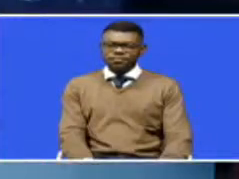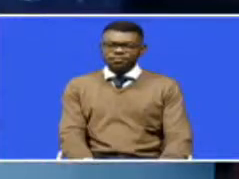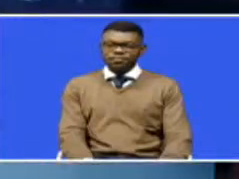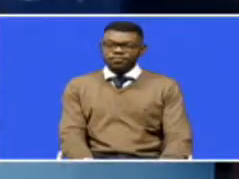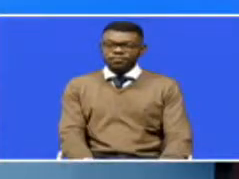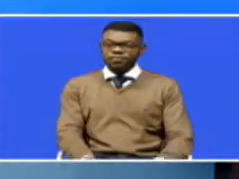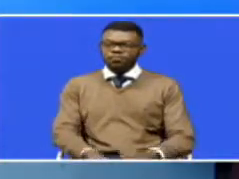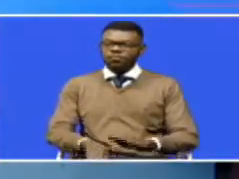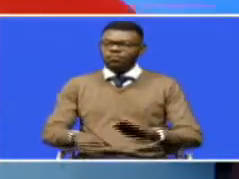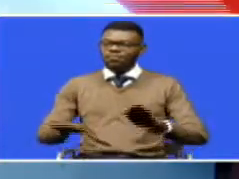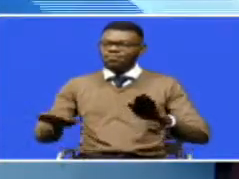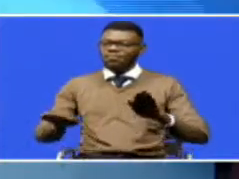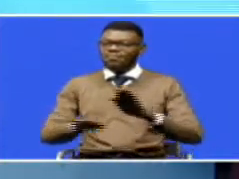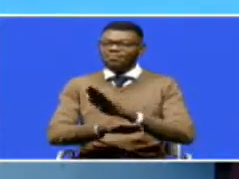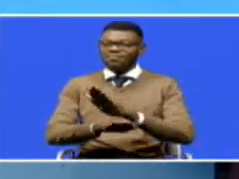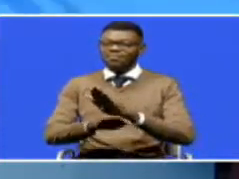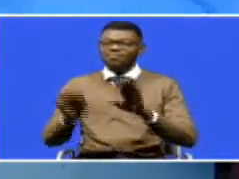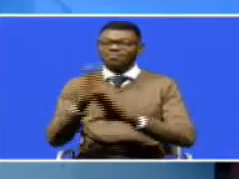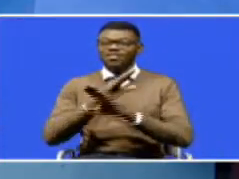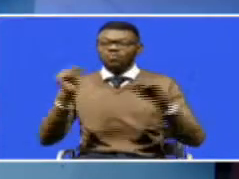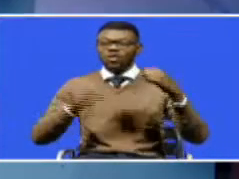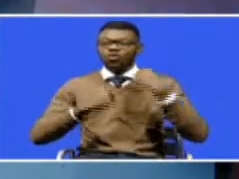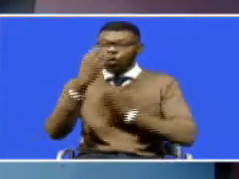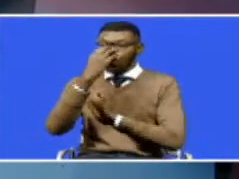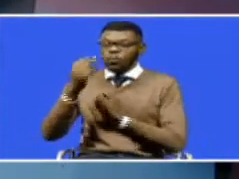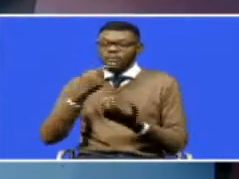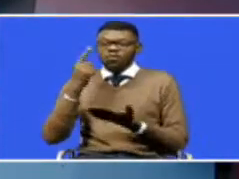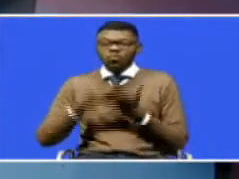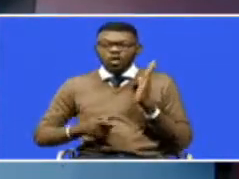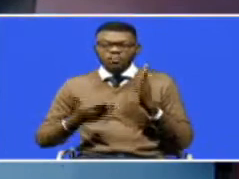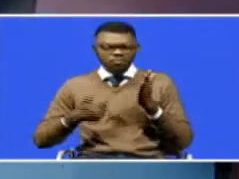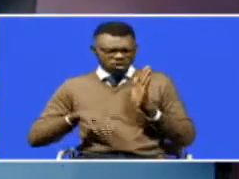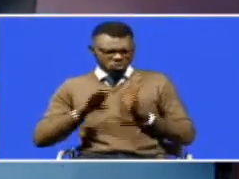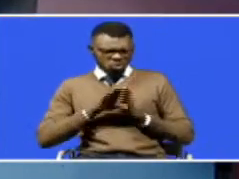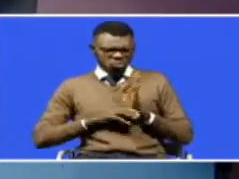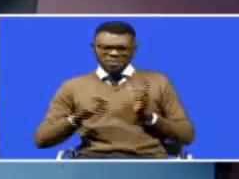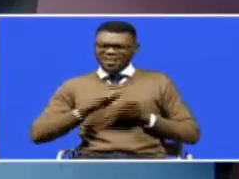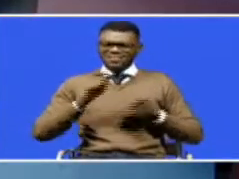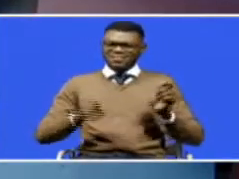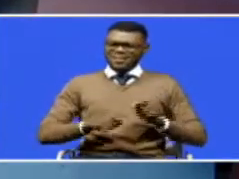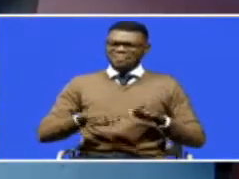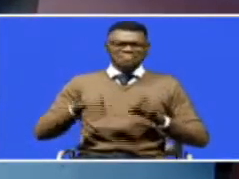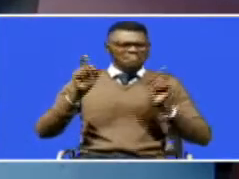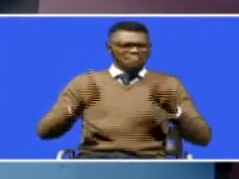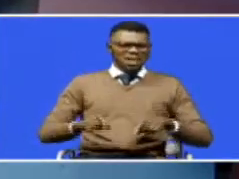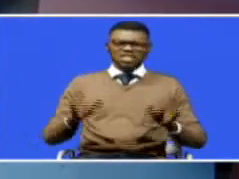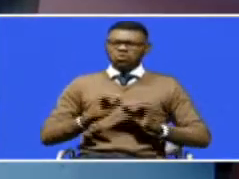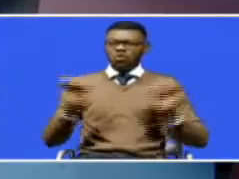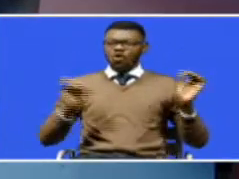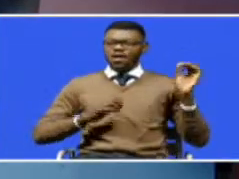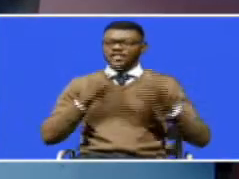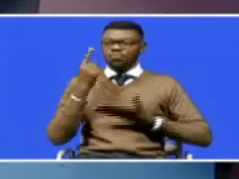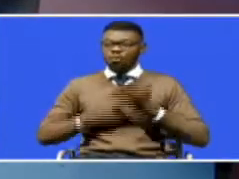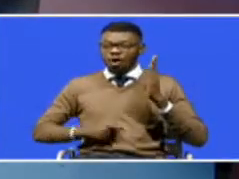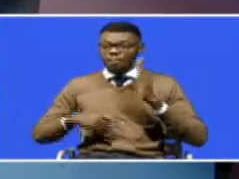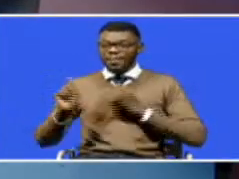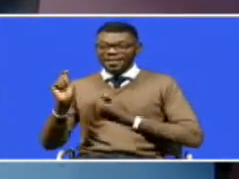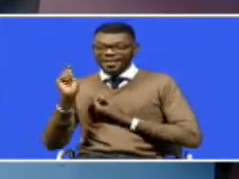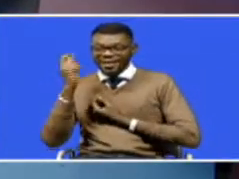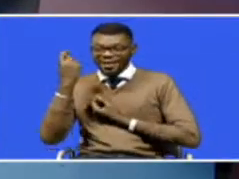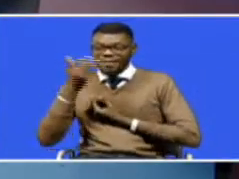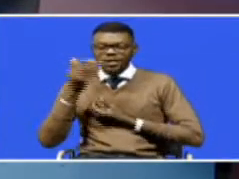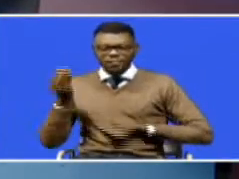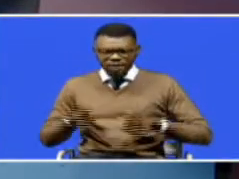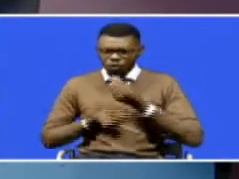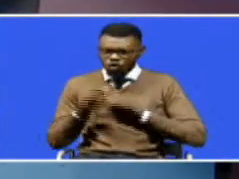Na Naibu Rais William Ruto amesema kuwa hamna haja ya kuifanyia katiba marekebisho na kusisitiza kuwa Kenya inahitaji kuboresha